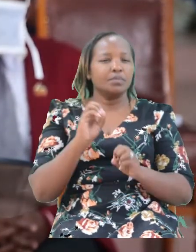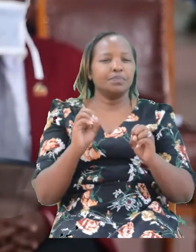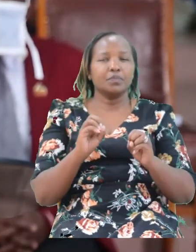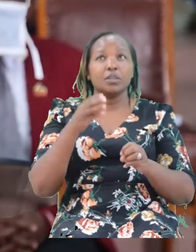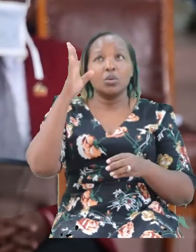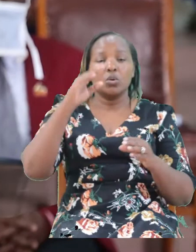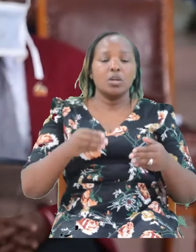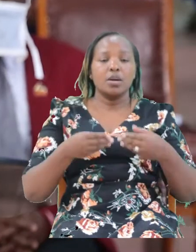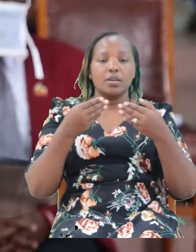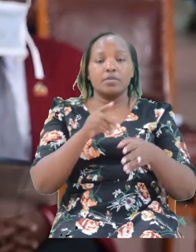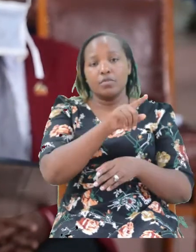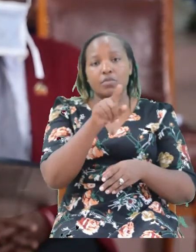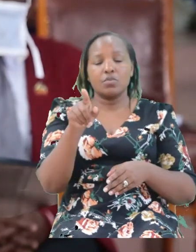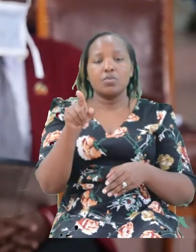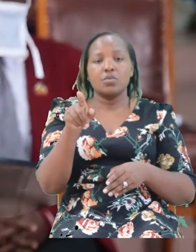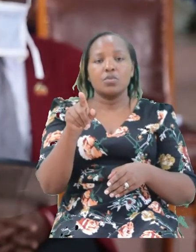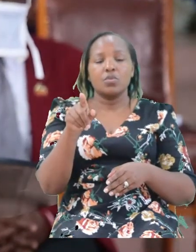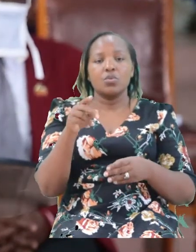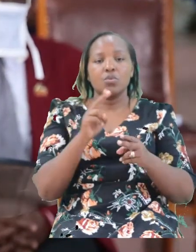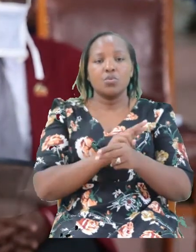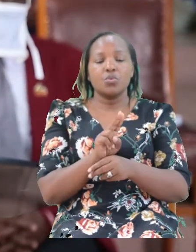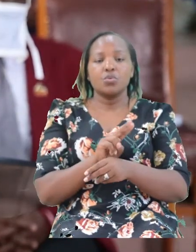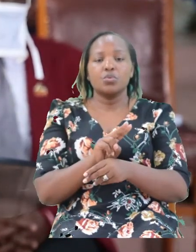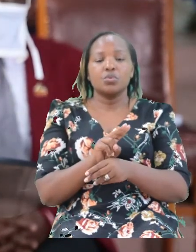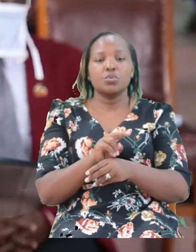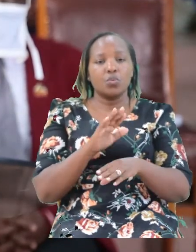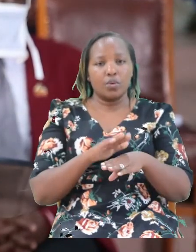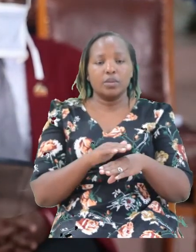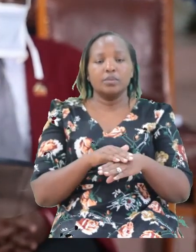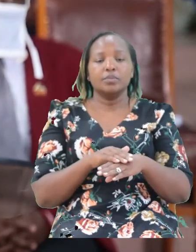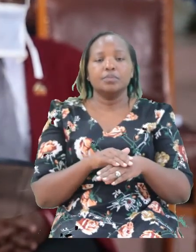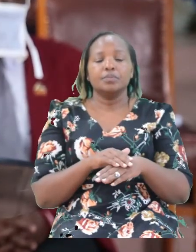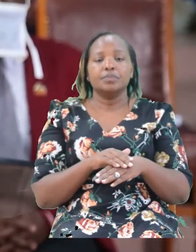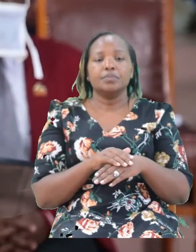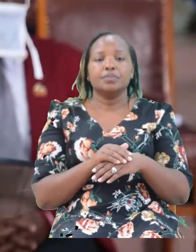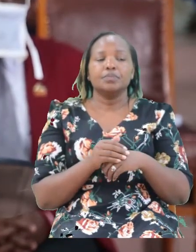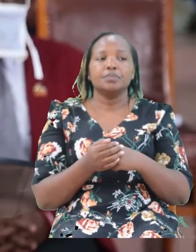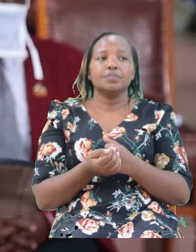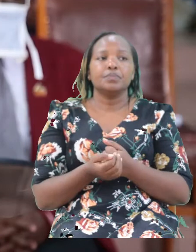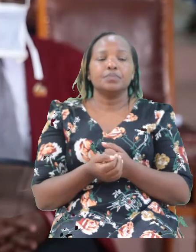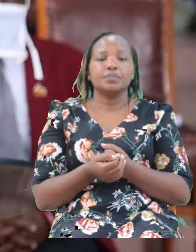kupewa, umepewa. Tumia vilivyo.